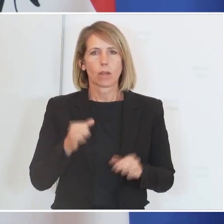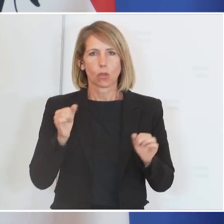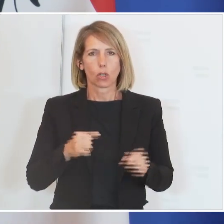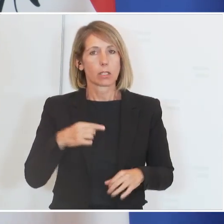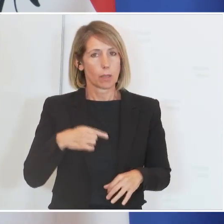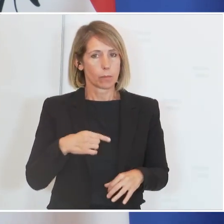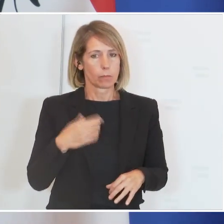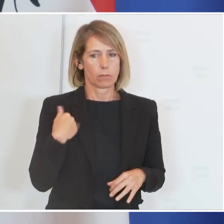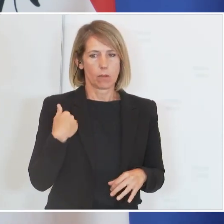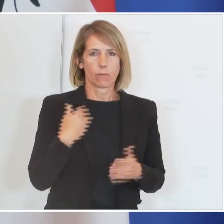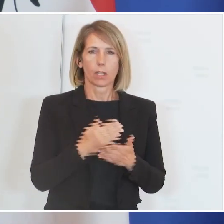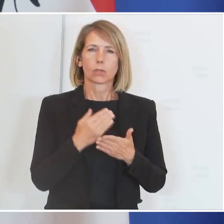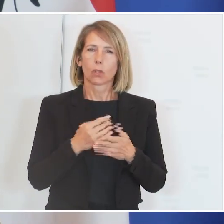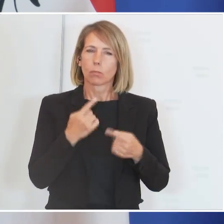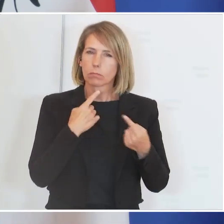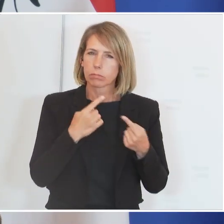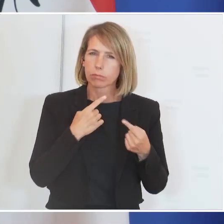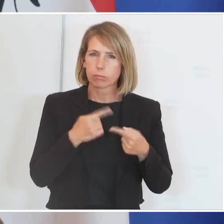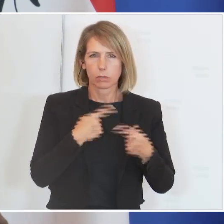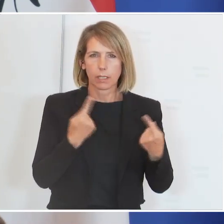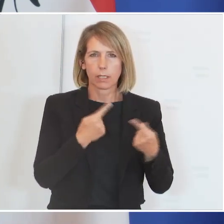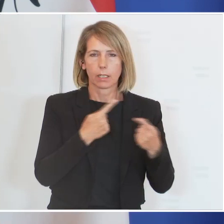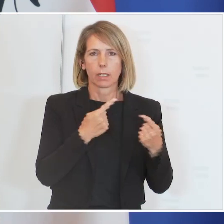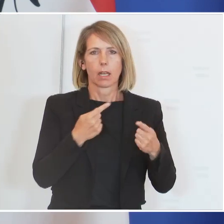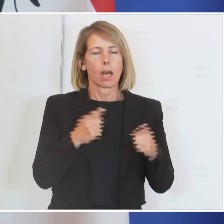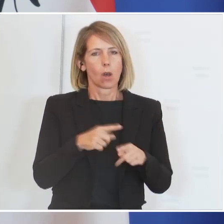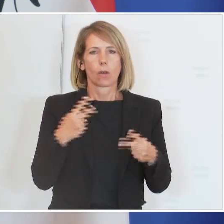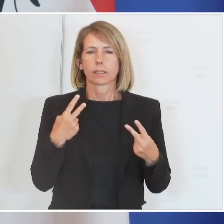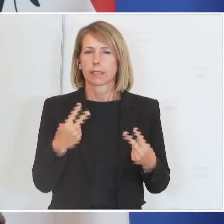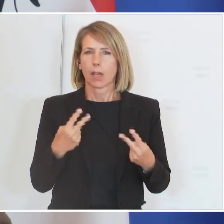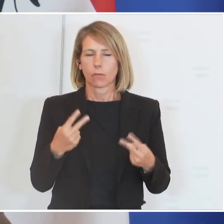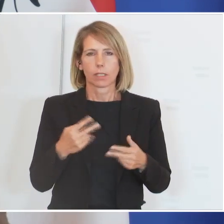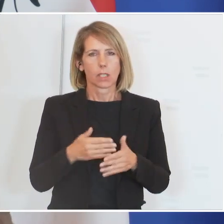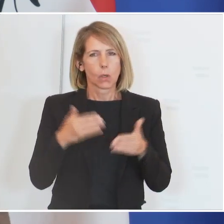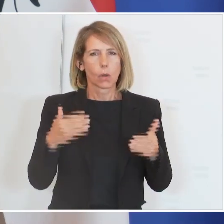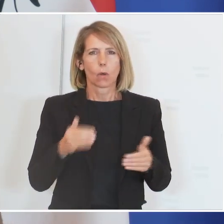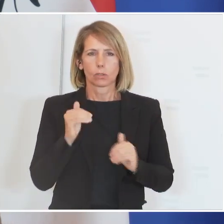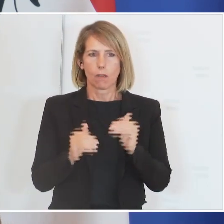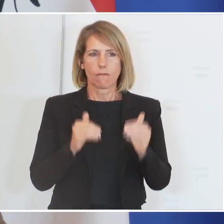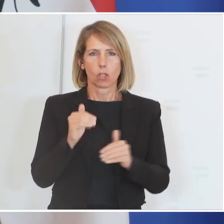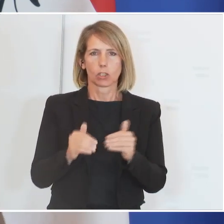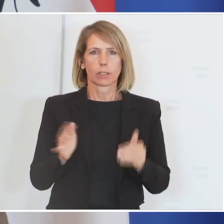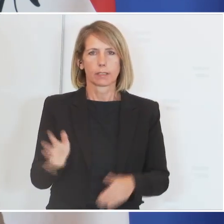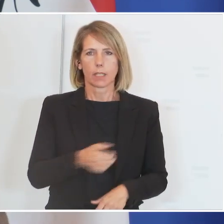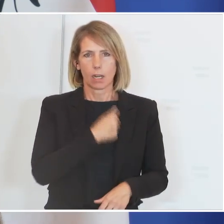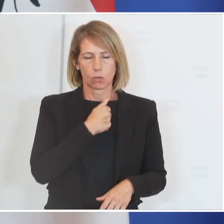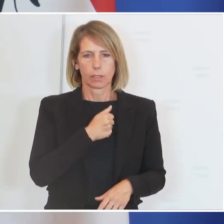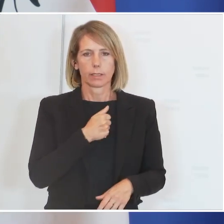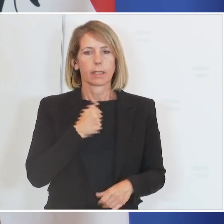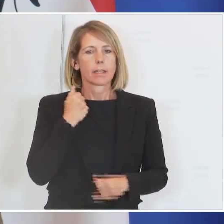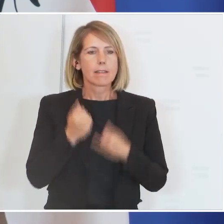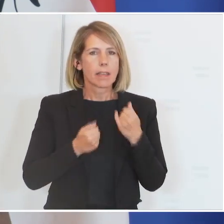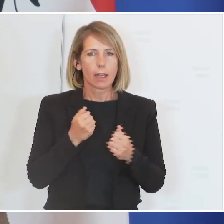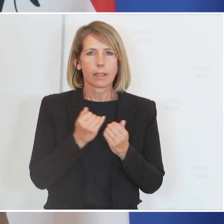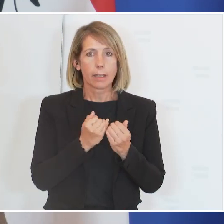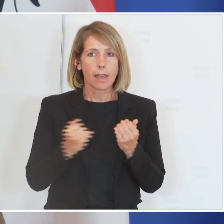hier ausführlich besprochen wurde, bereits ein weiterer großer Meilenstein gelungen, ein großer Fortschritt, nämlich die jährliche Erhöhung der in